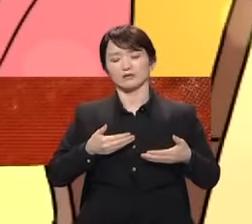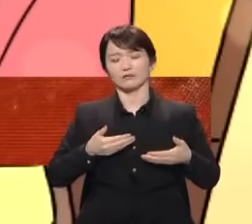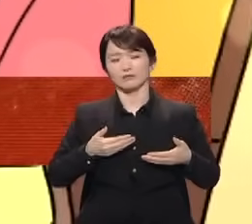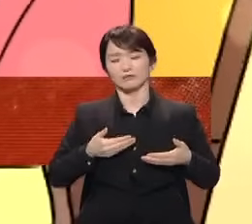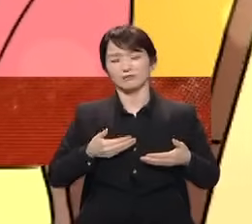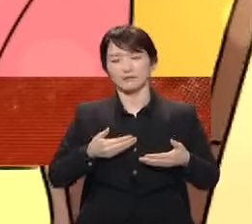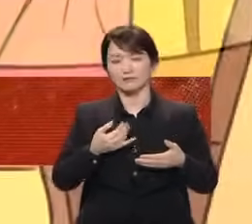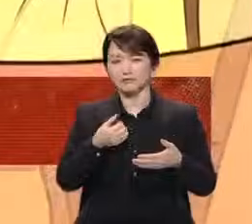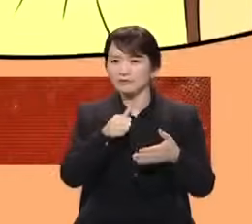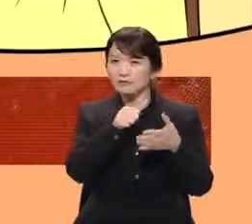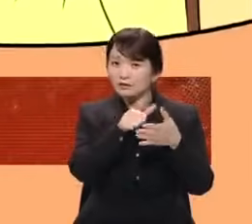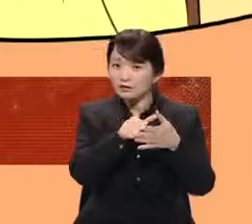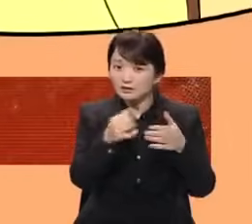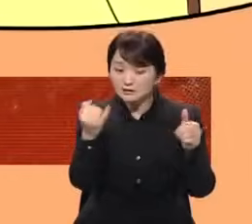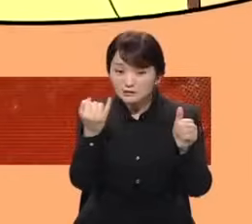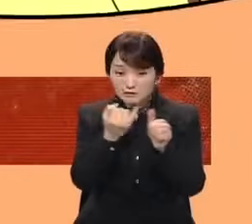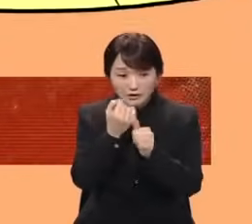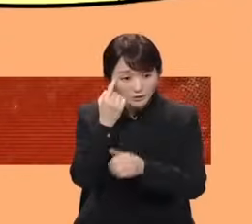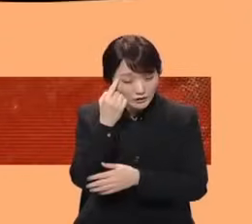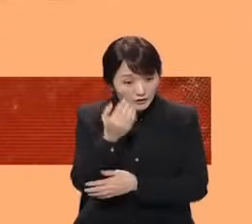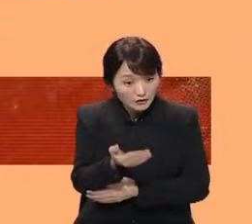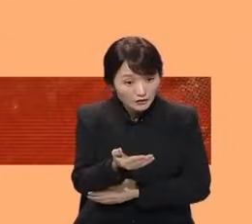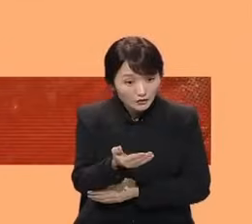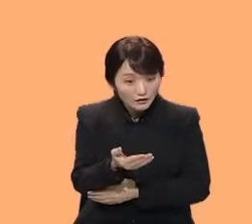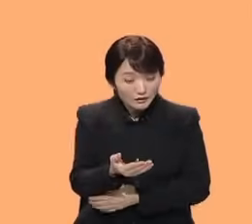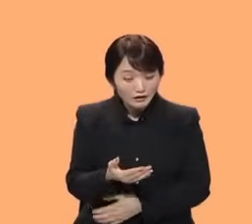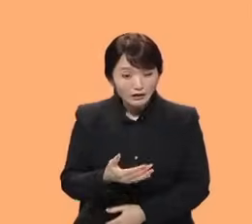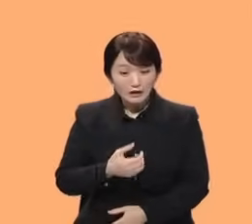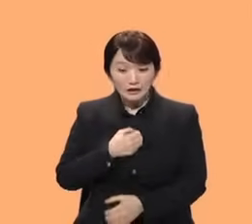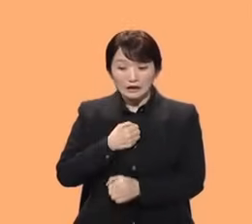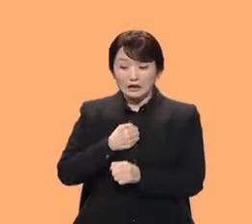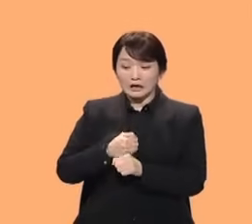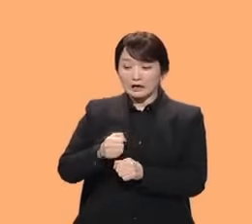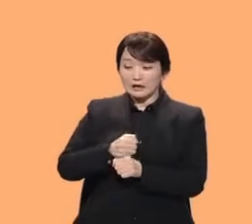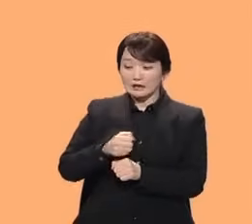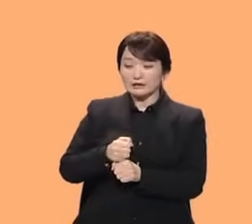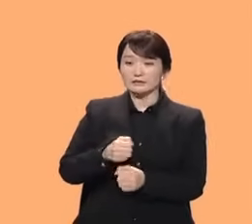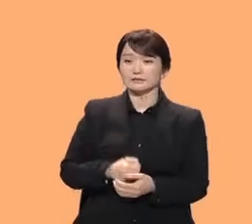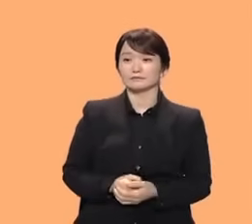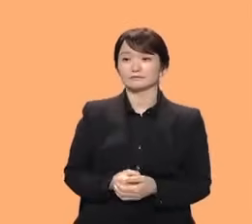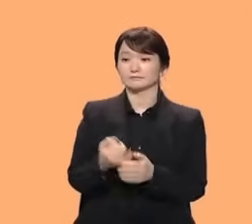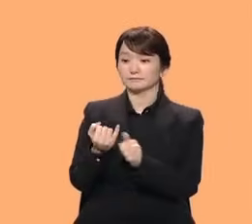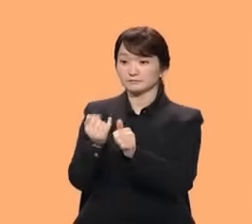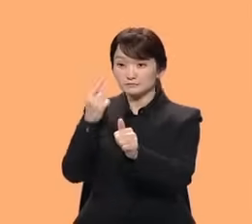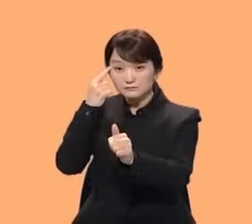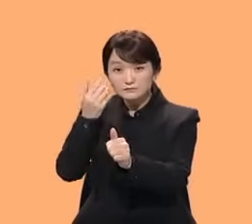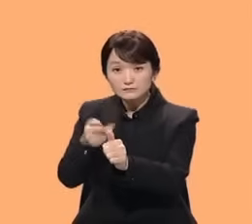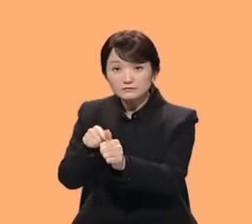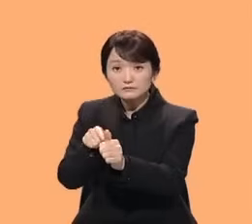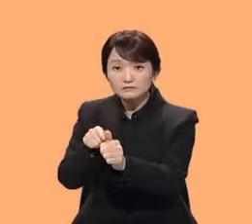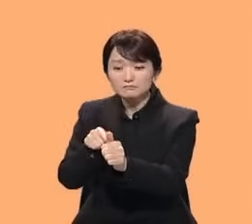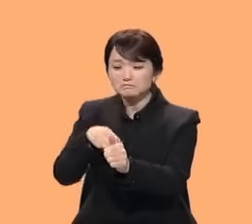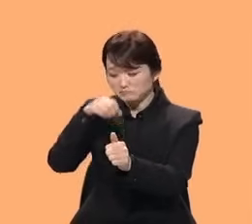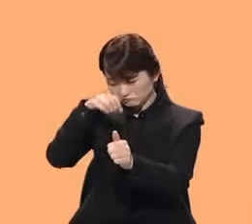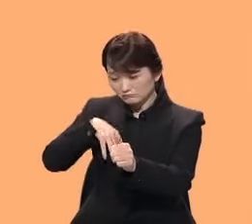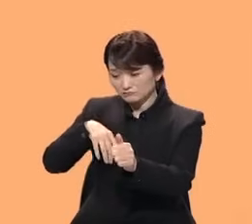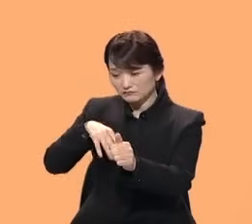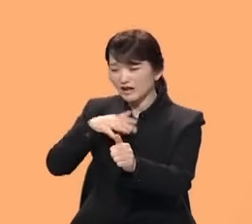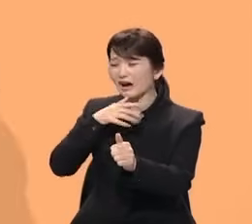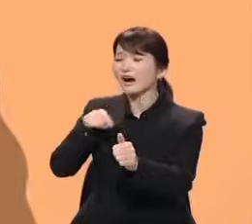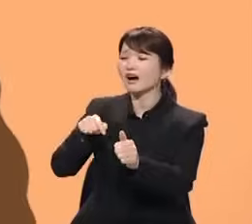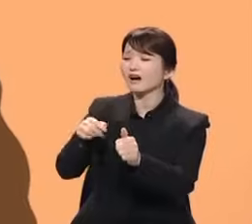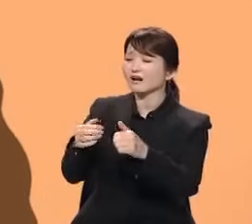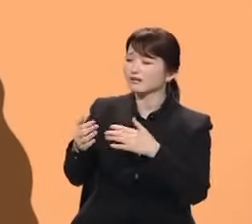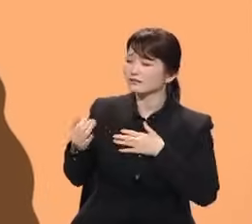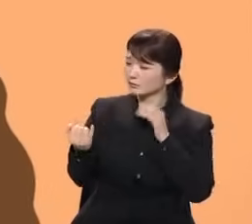아, 지열이 결혼해요? 했더니 세상에. 그 시어머니도 굉장히 당황을 하셨다는 겁니다. 세상에. 남편한테 물어보니까 남편은 대수롭지 않게 아, 내가 말